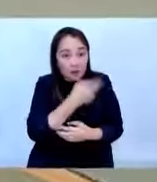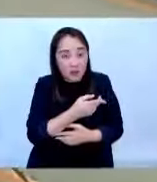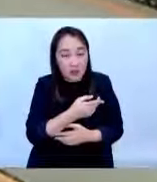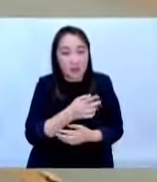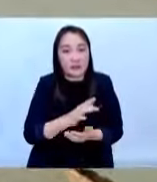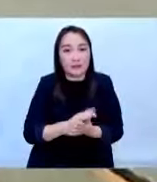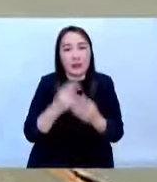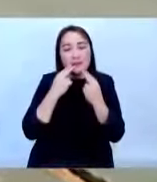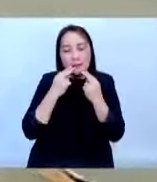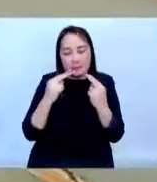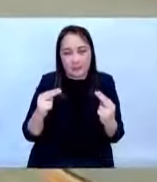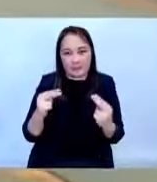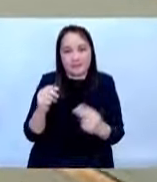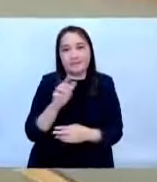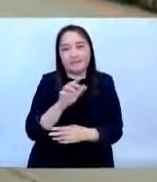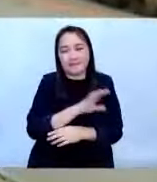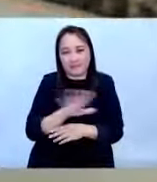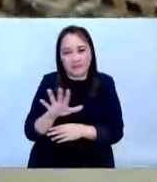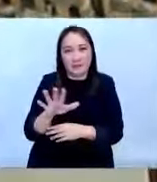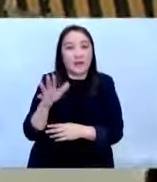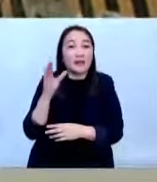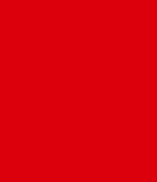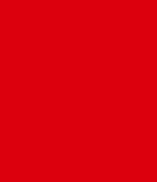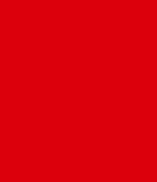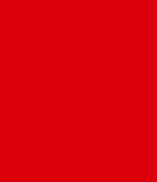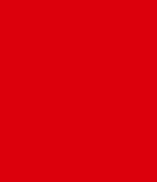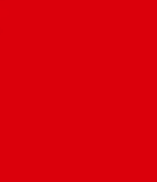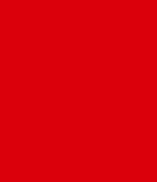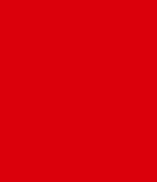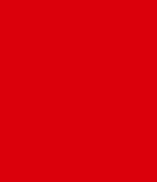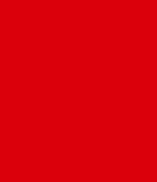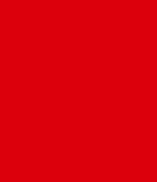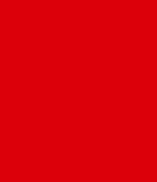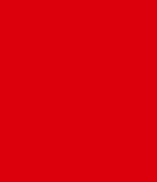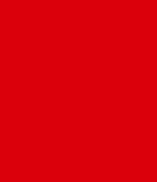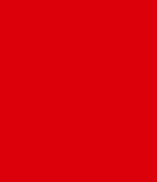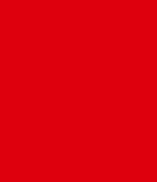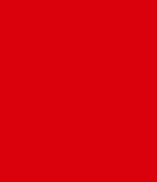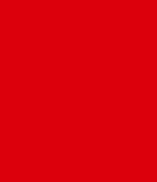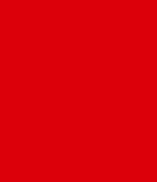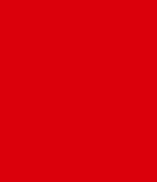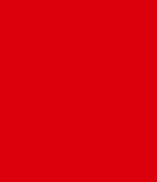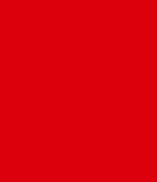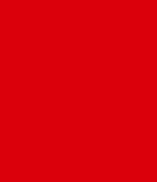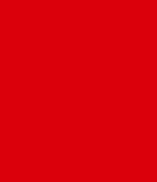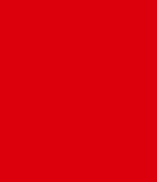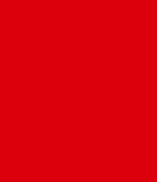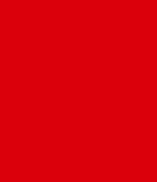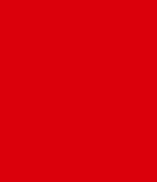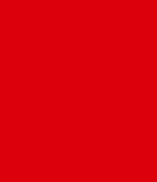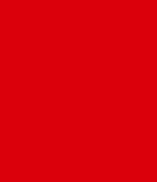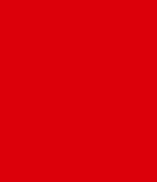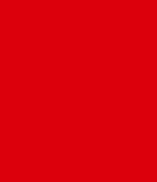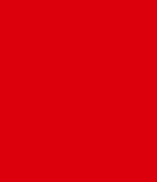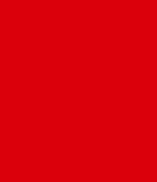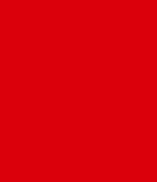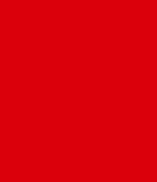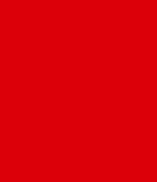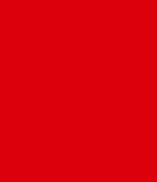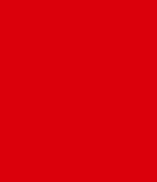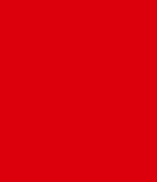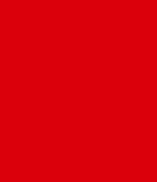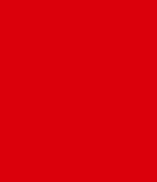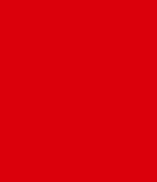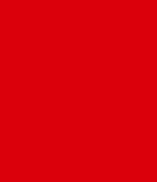Nagbabalita mula sa frontline, Camille Samonte, News 5. Mga kapatid, Julius Babaw po. Iba na ang may alam at may pakialam sa